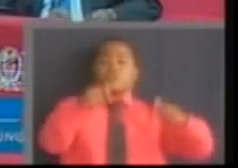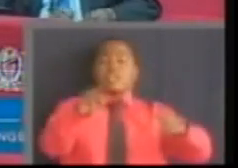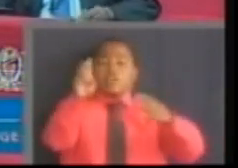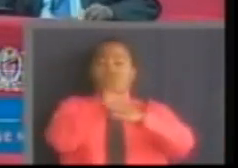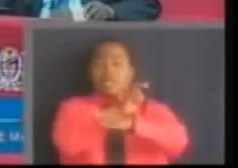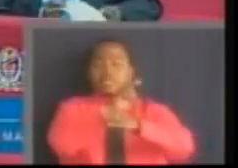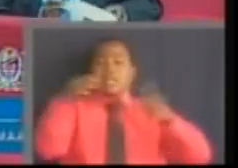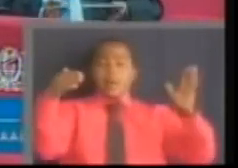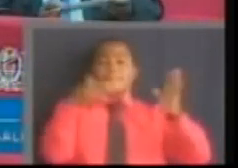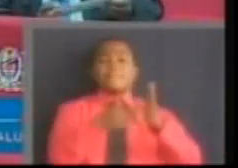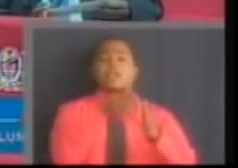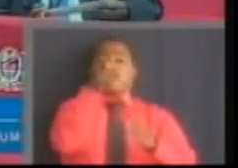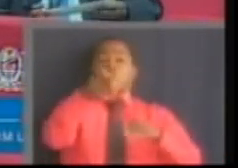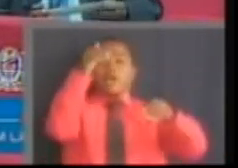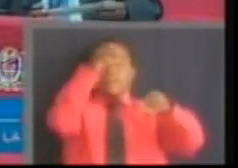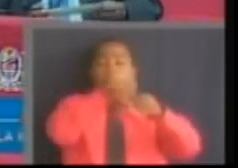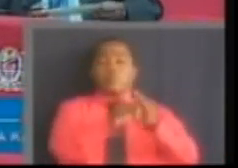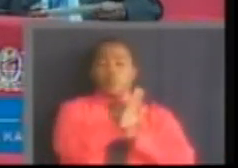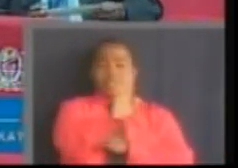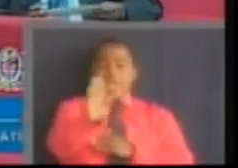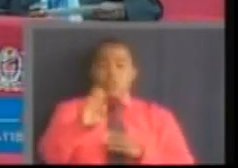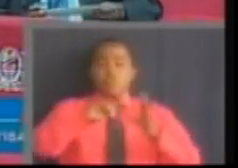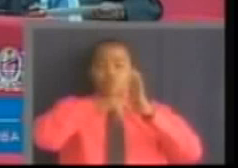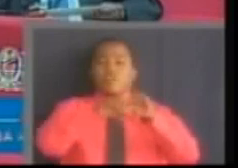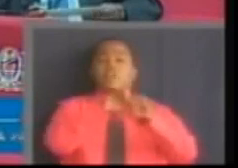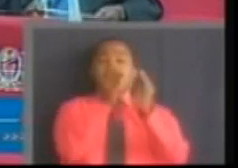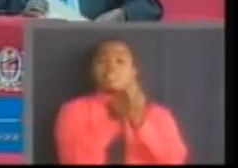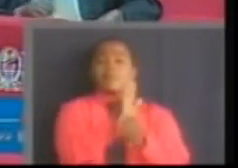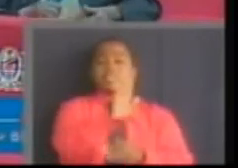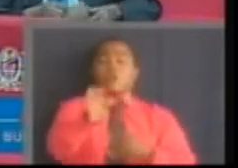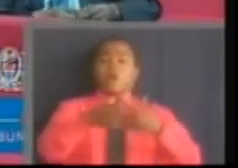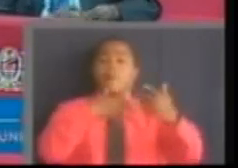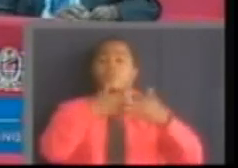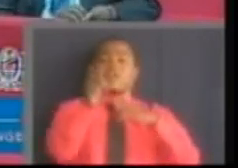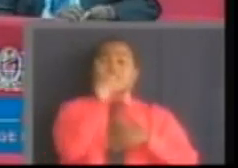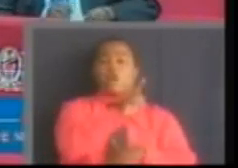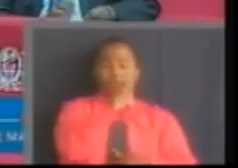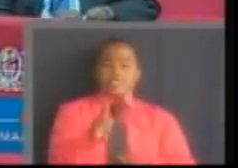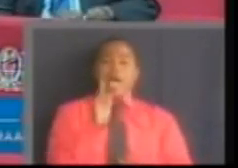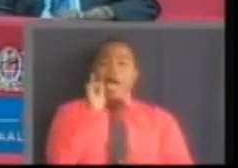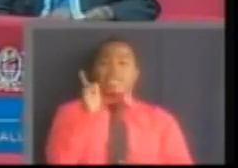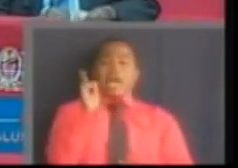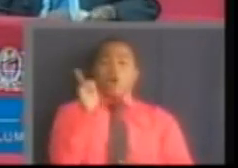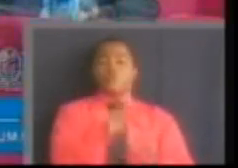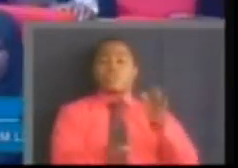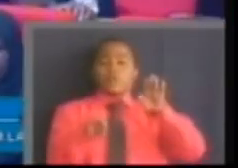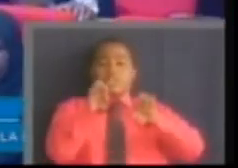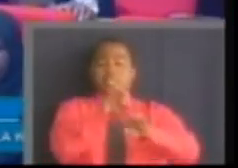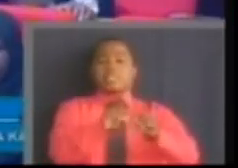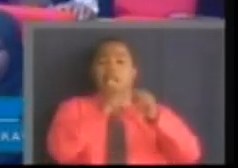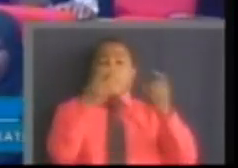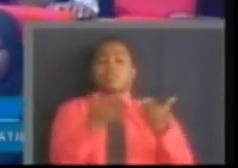kuna mjumbe mwenzako aidha wa chama chako amefanya kosa na anaonywa na mwenyekiti, lakini kwa sababu ameonywa na